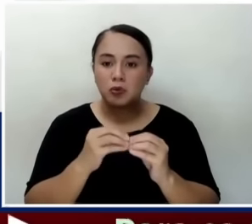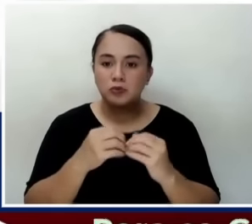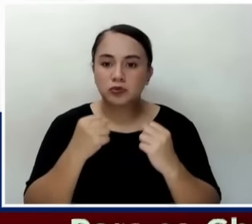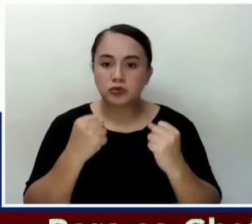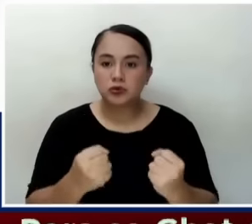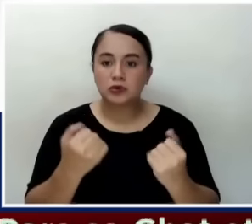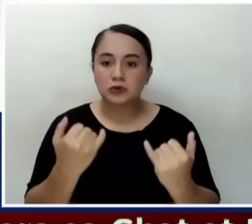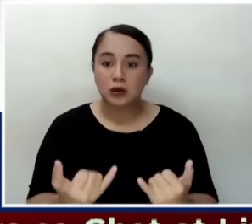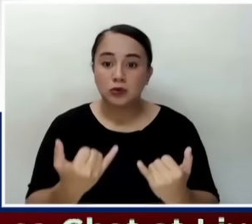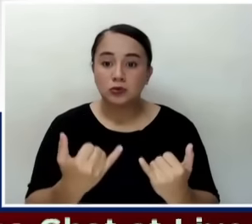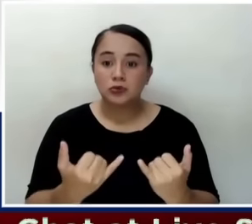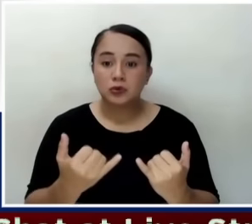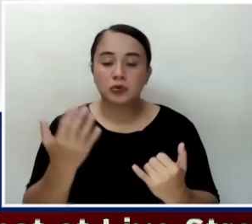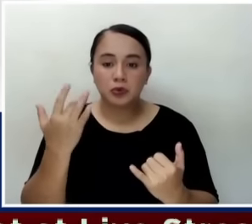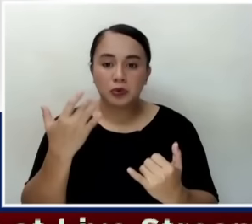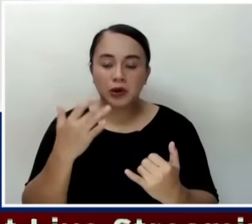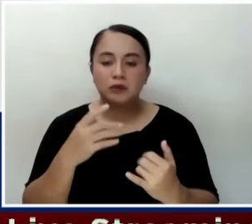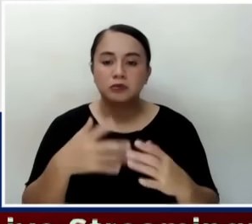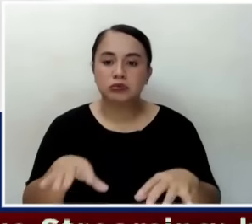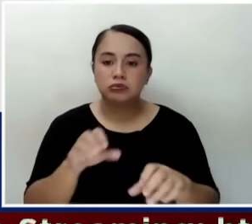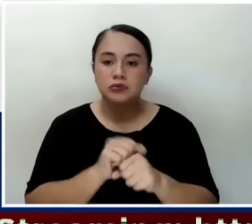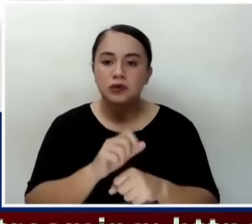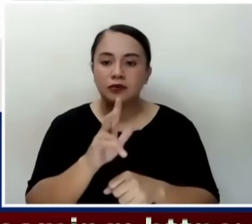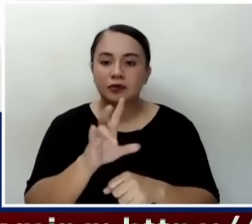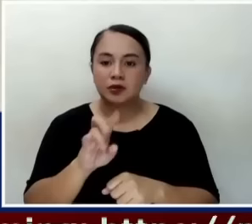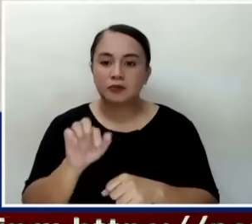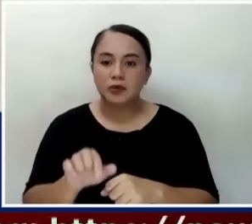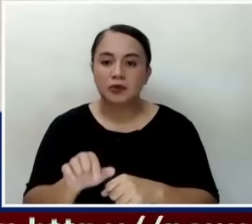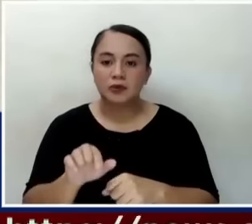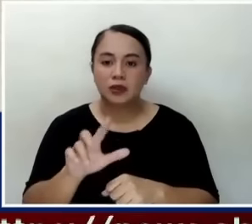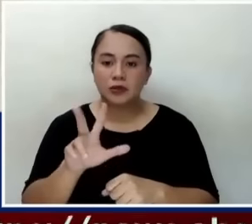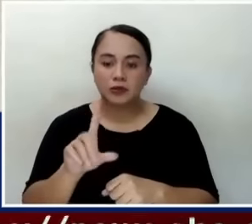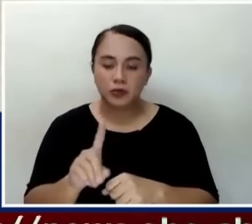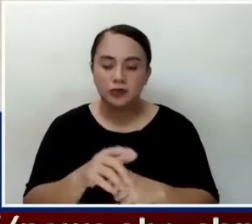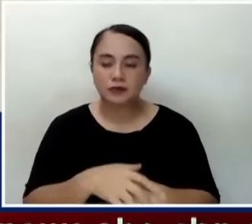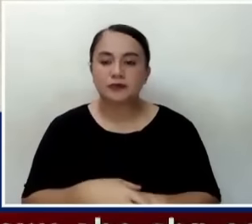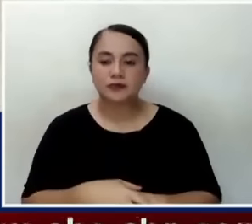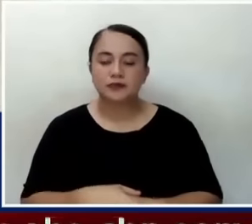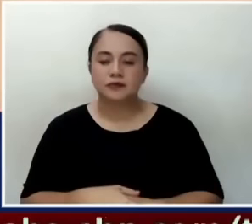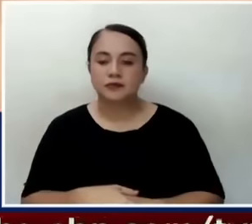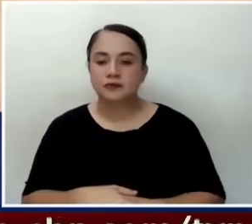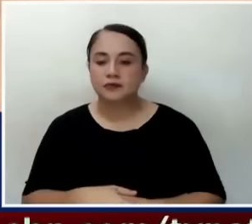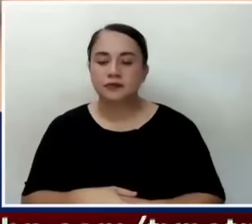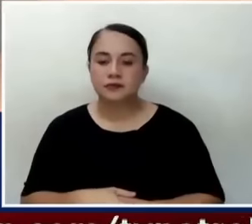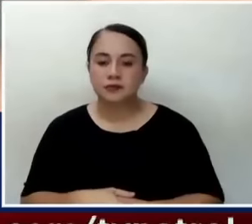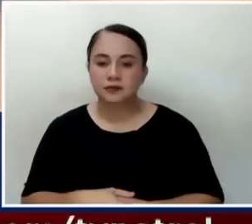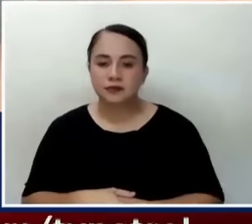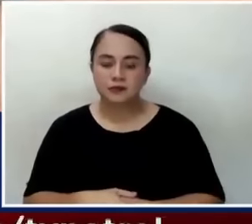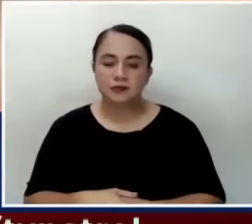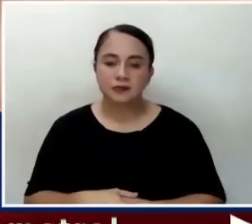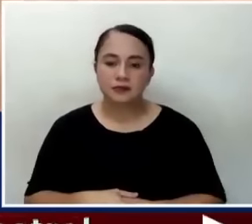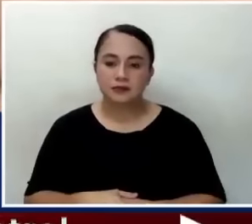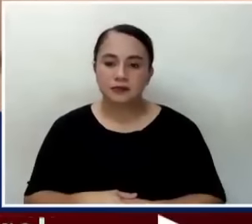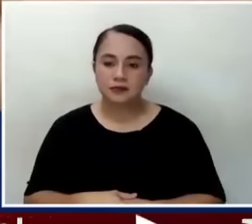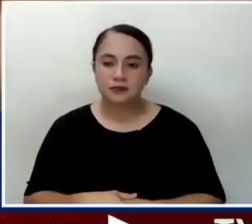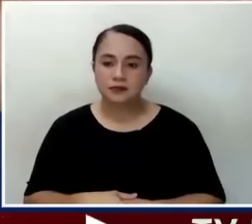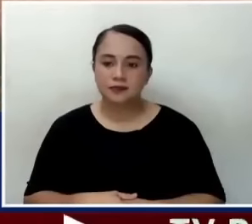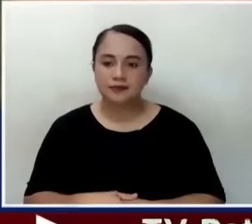araw matapos magsara sa 57.31. Alvin L. Chico, ABS-CBN News.